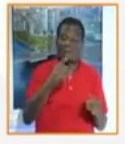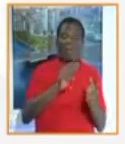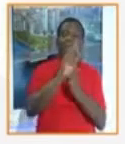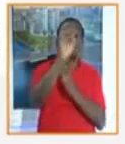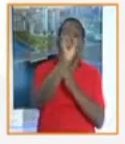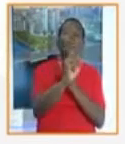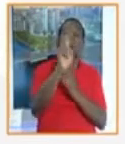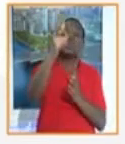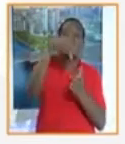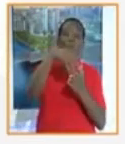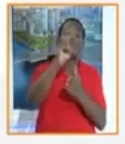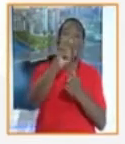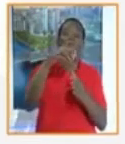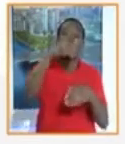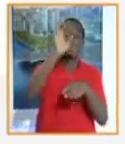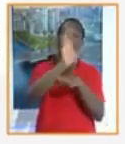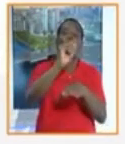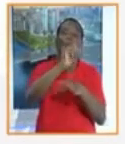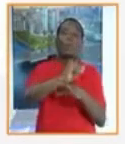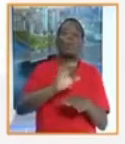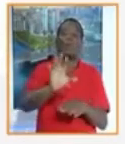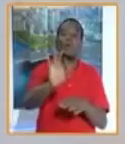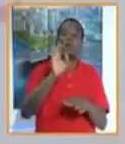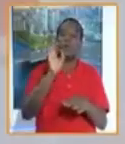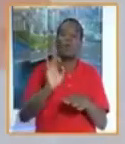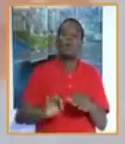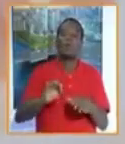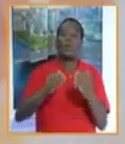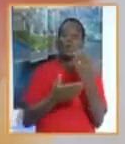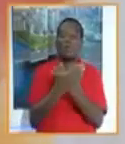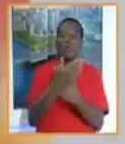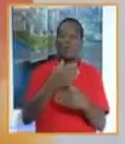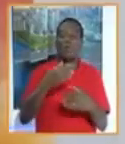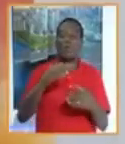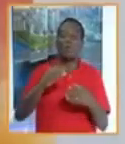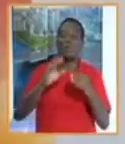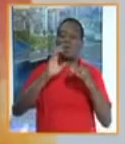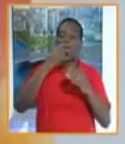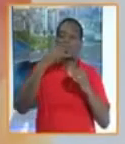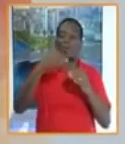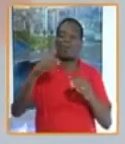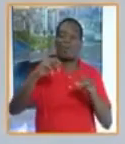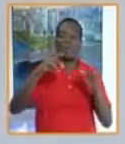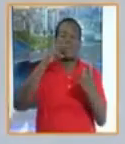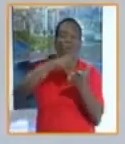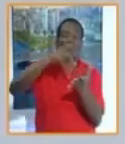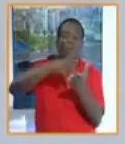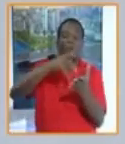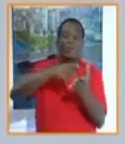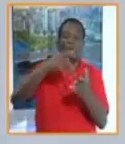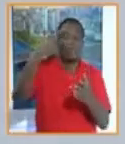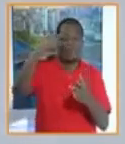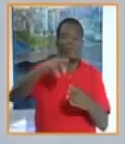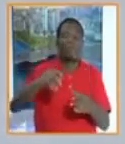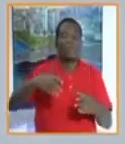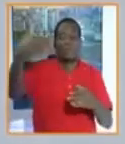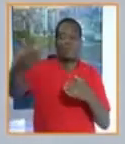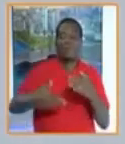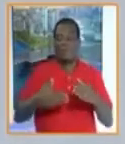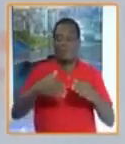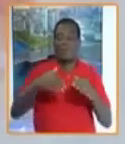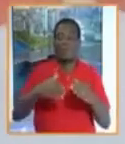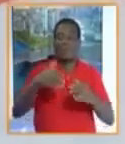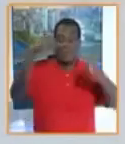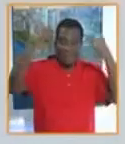d'imiter est ce que la côte d'ivoire est désigné par le conseil permanent de la francophonie à paris en france pour habiter ces jeux